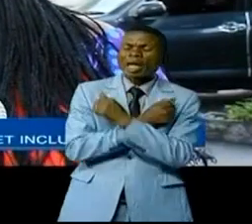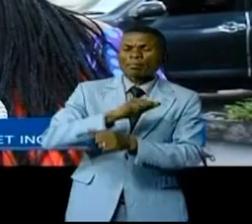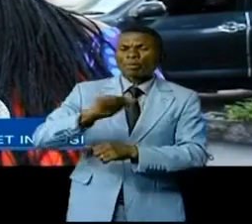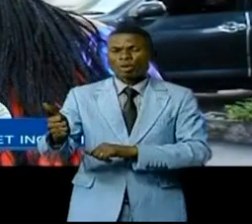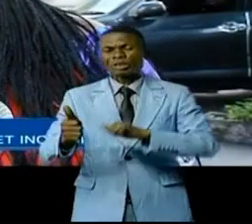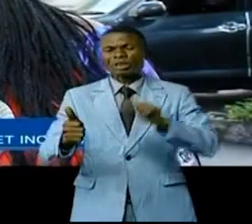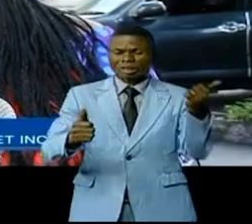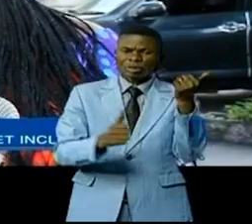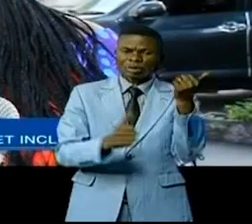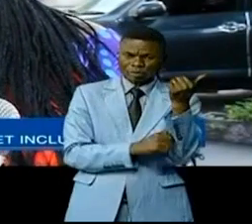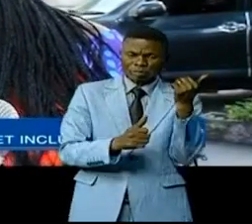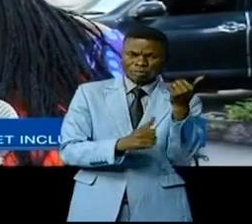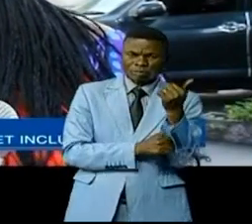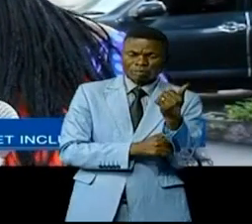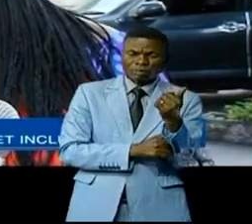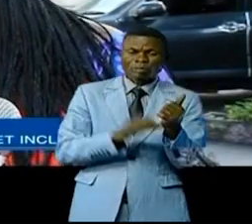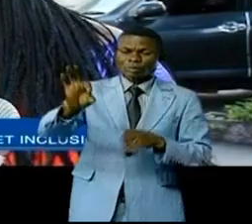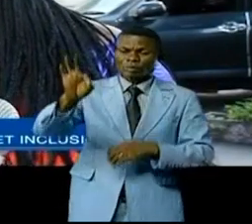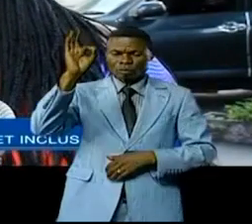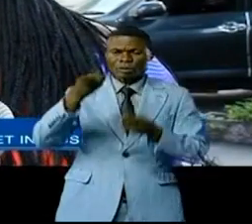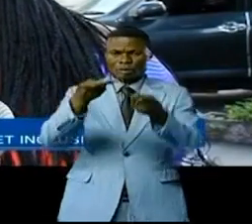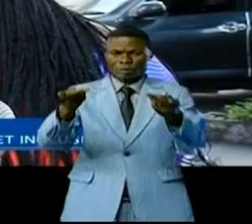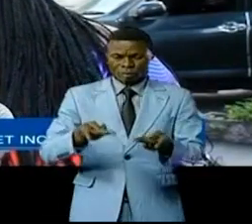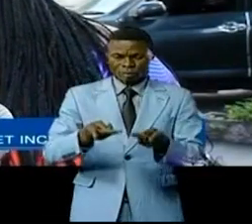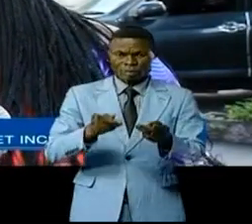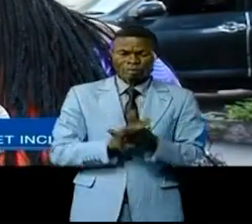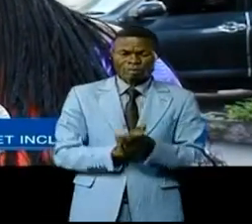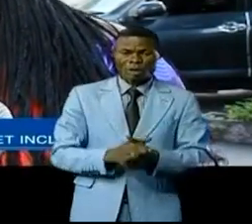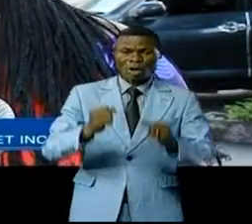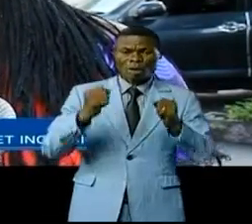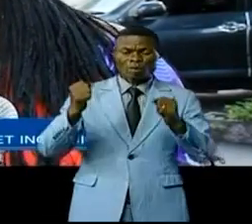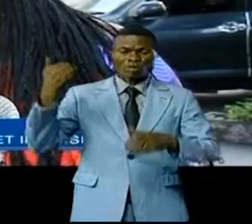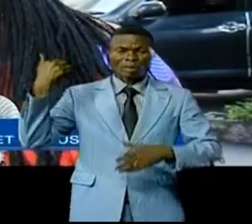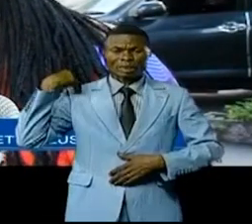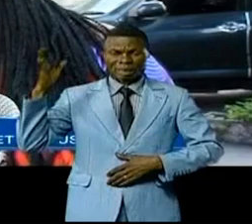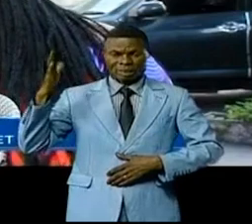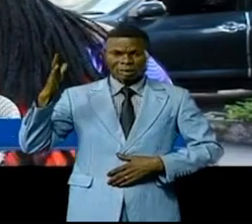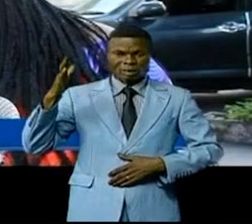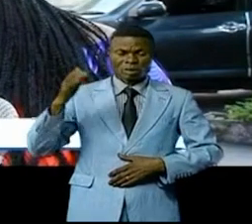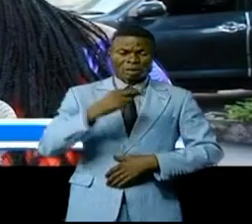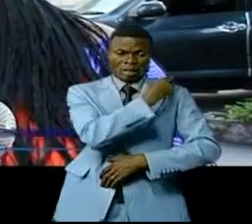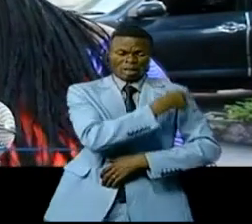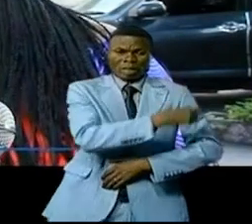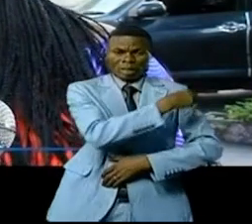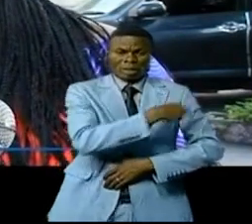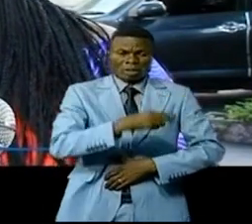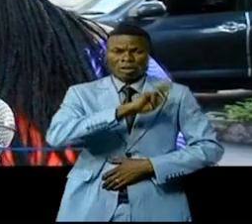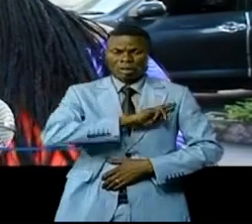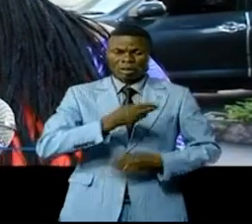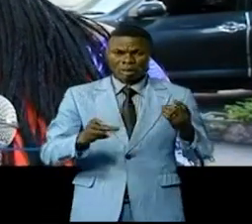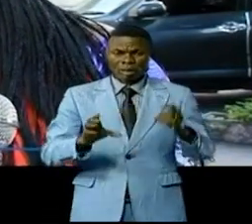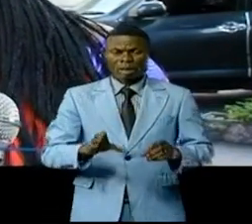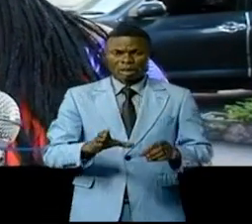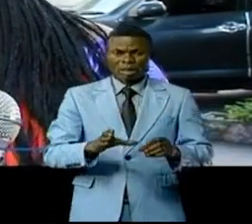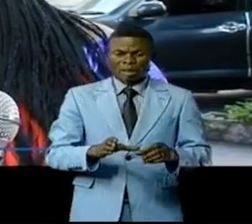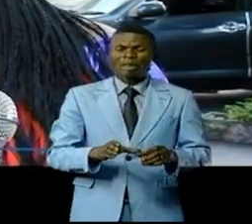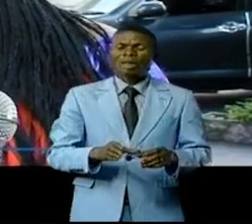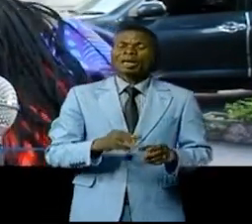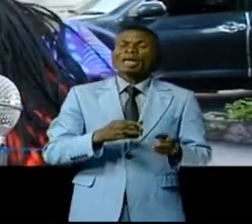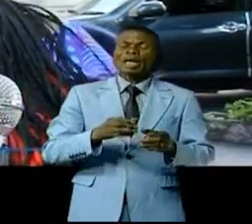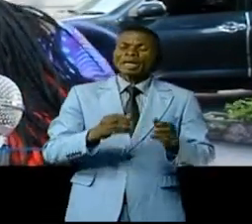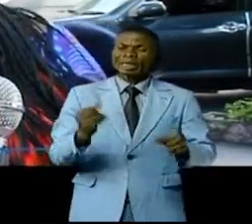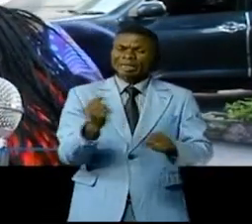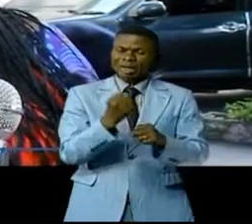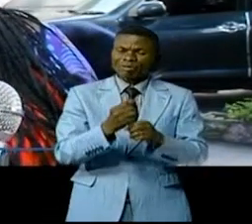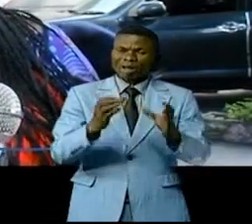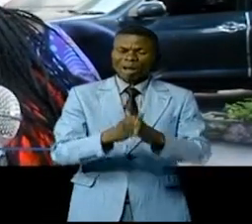Notre cible, c'était les pouvoirs publics. Parce que la Croix-Rouge de la RDC est auxiliaire des pouvoirs publics.